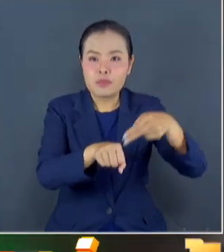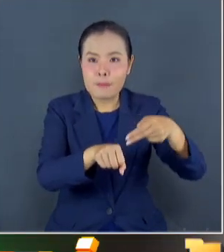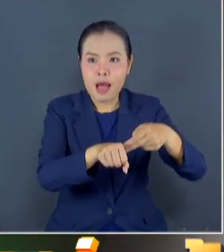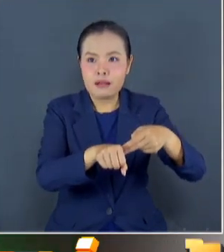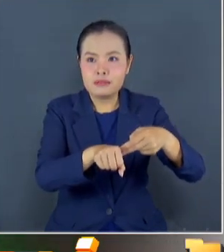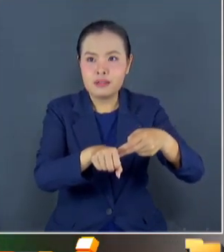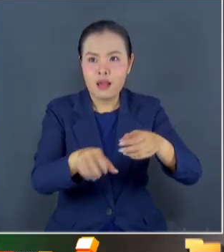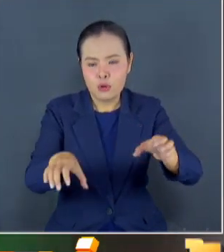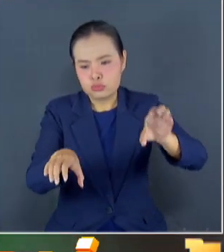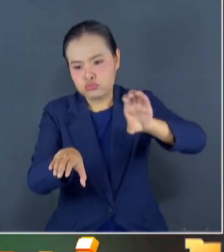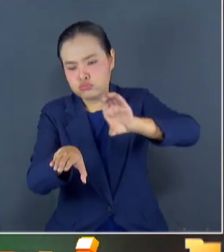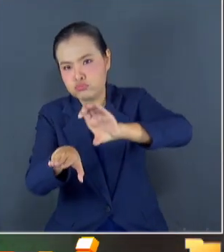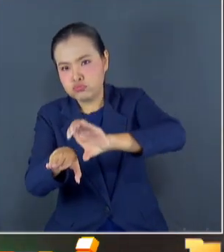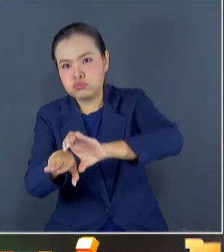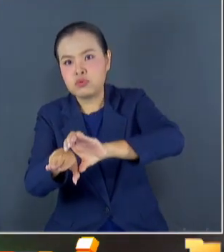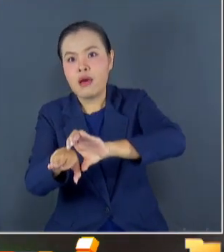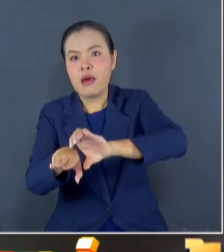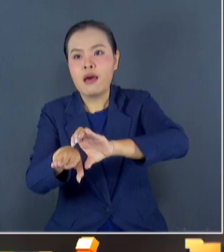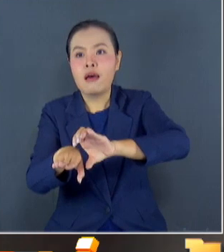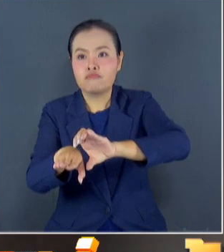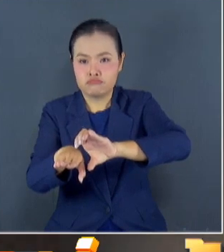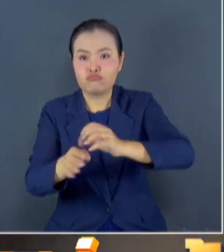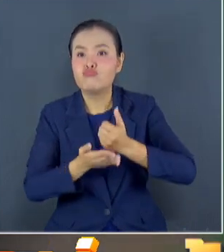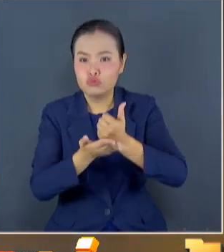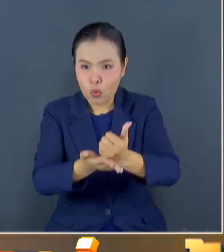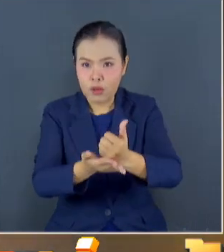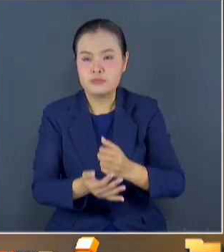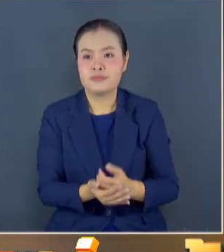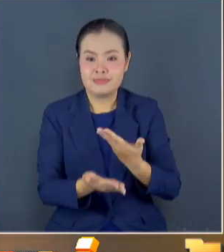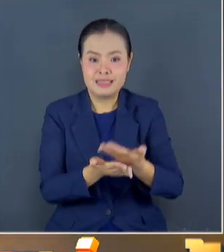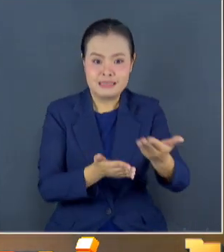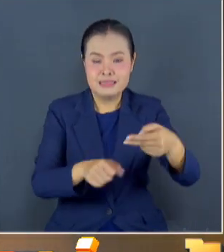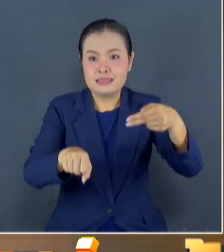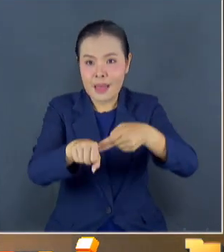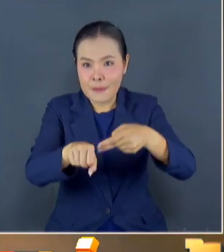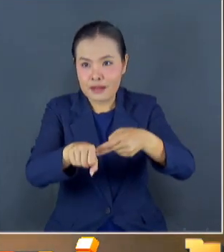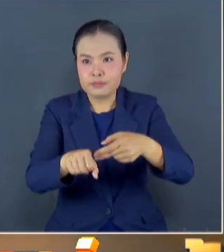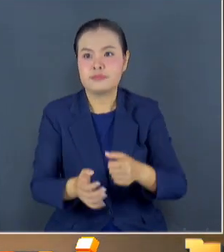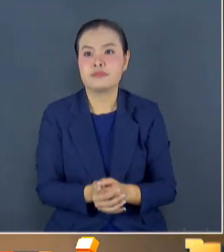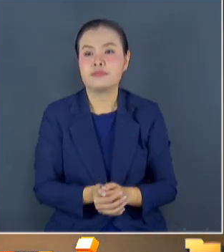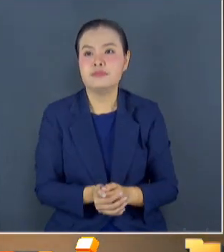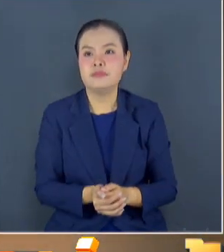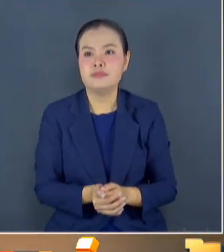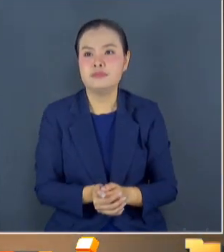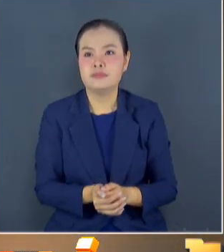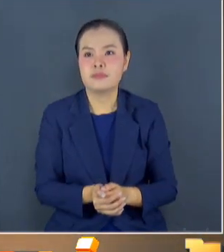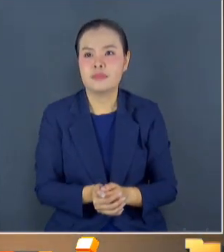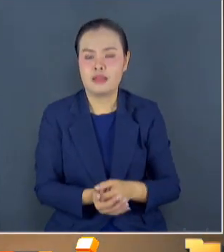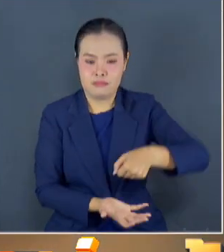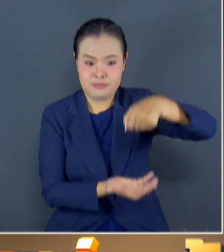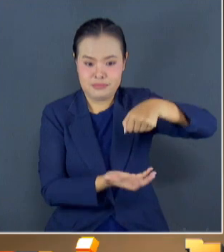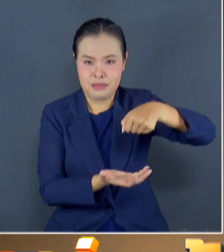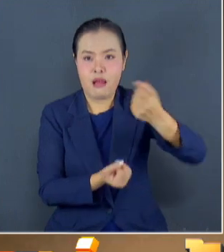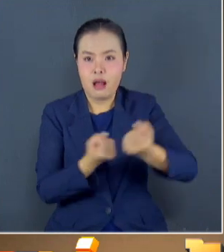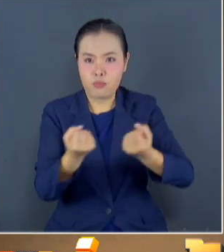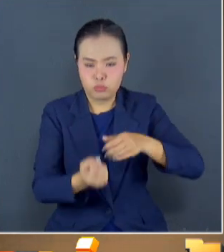ใส่แกลลอนอ่ะแล้วก็นำมาเติมให้ถึงที่นี่ดูฮะคุณผู้ชมฮะไปซื้อน้ำมันอ่ะมาเติมอ่ะแล้วก็เนี่ยฮะซื้อใส่แกลลอนเลยรถจะ